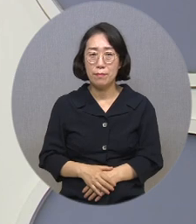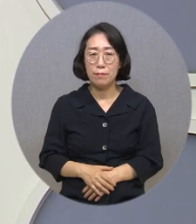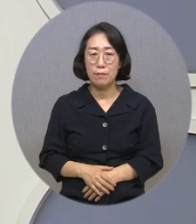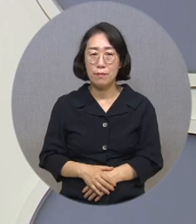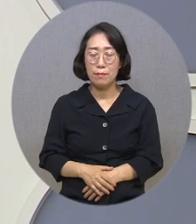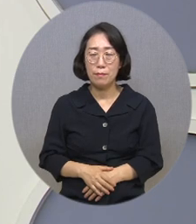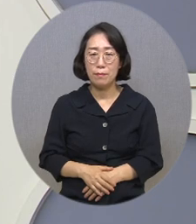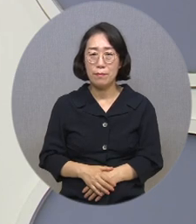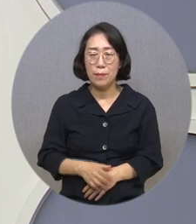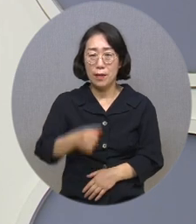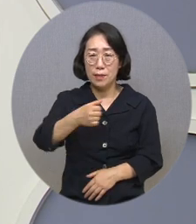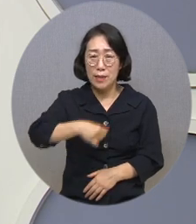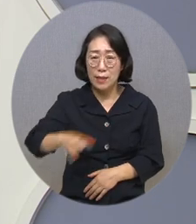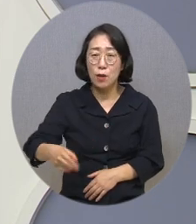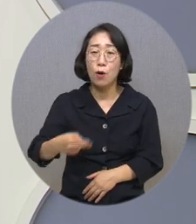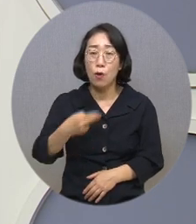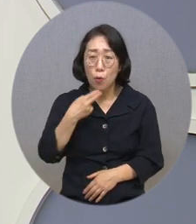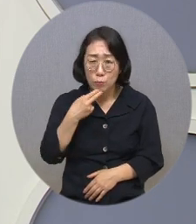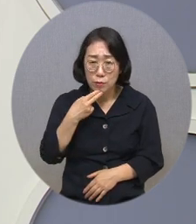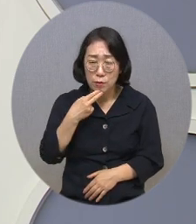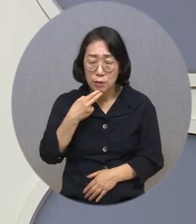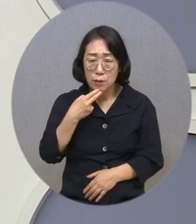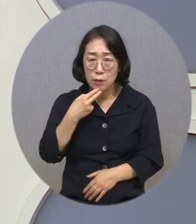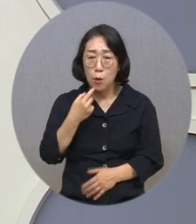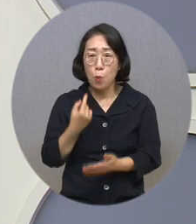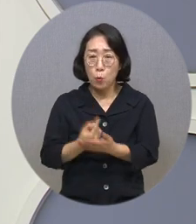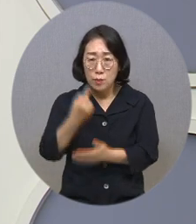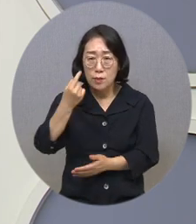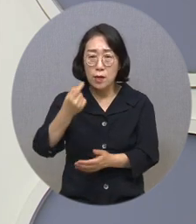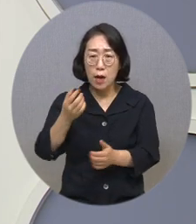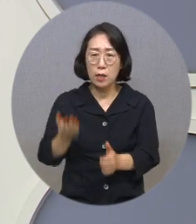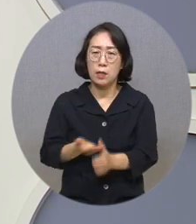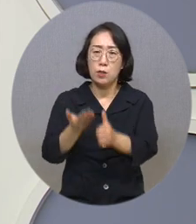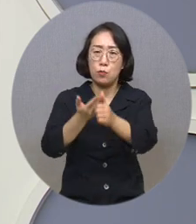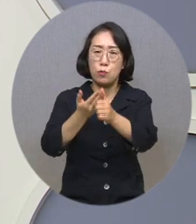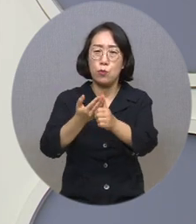싫다 자식들한테 제가 왜 이 얘기를 드리냐면